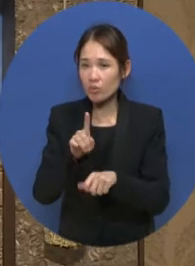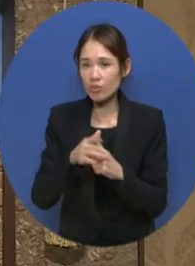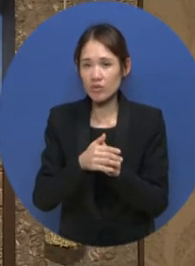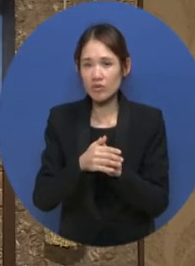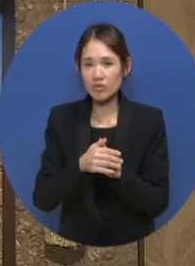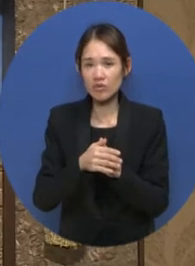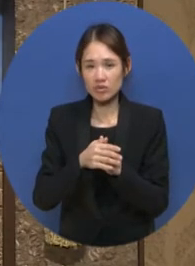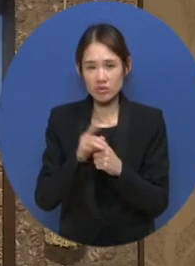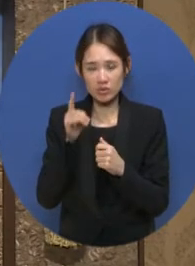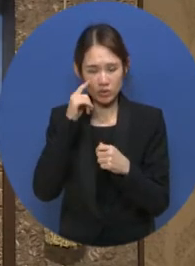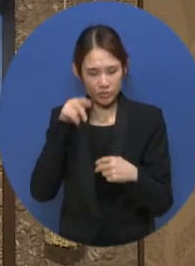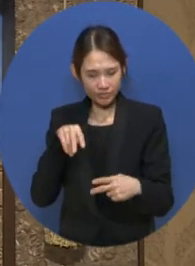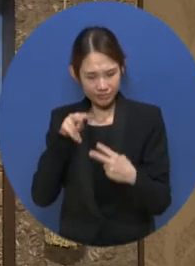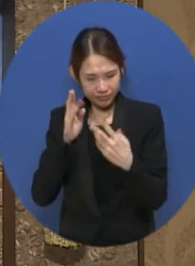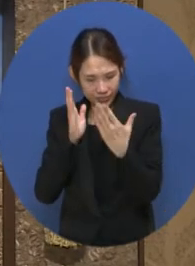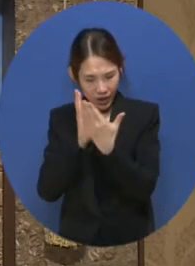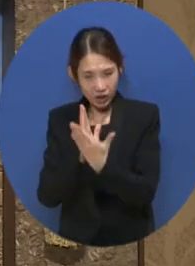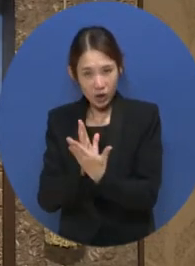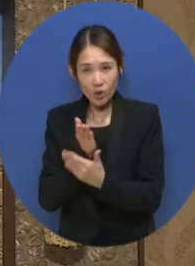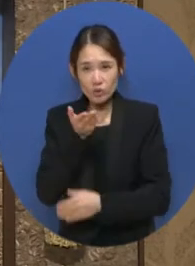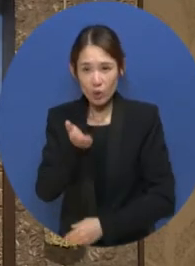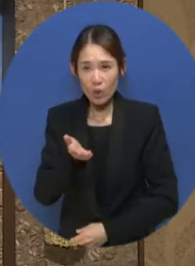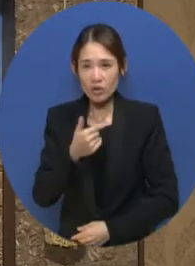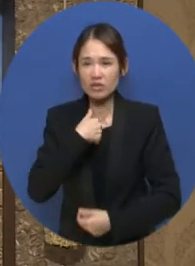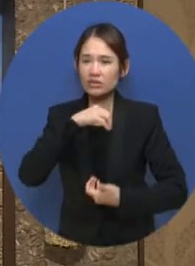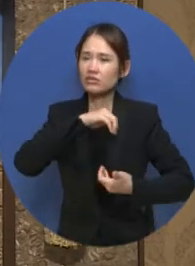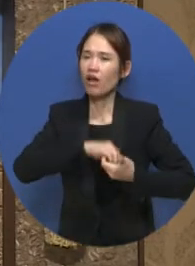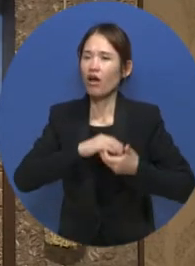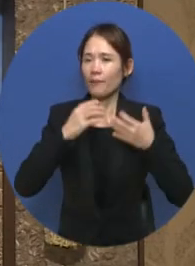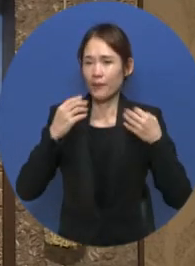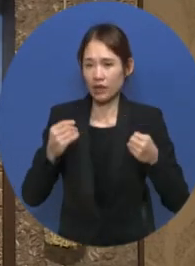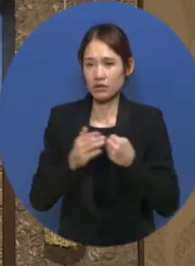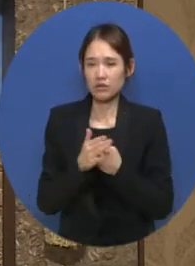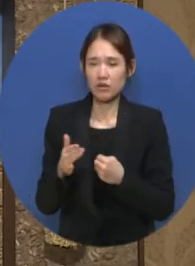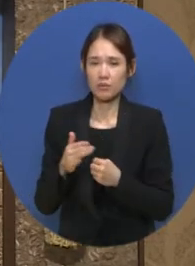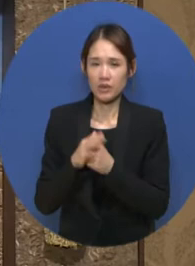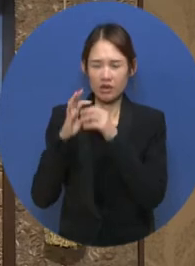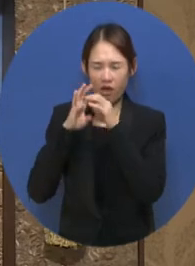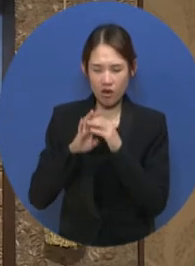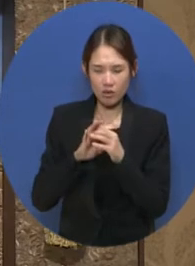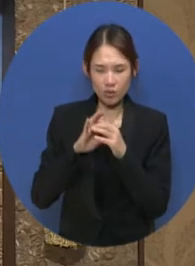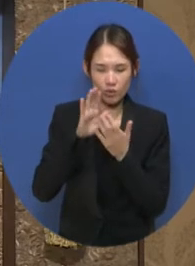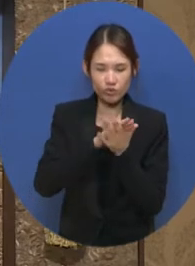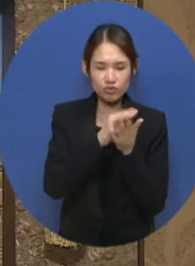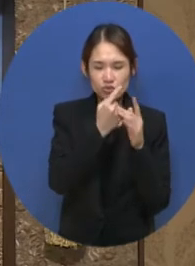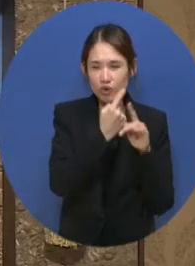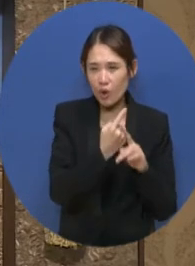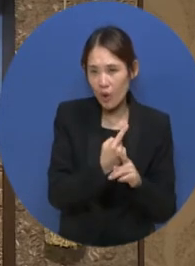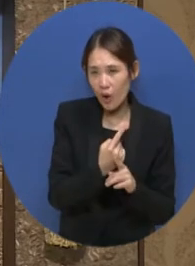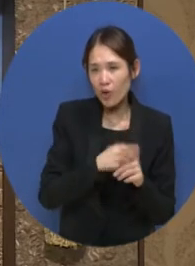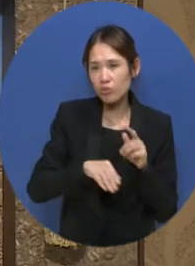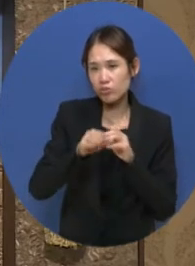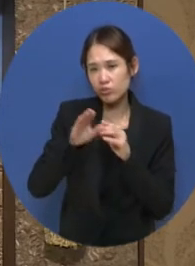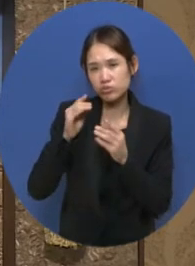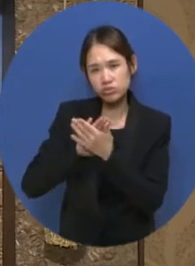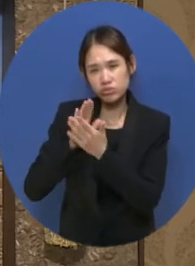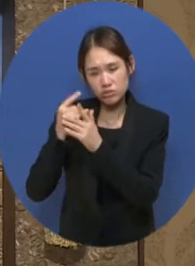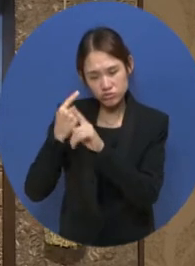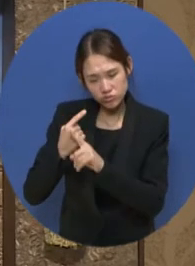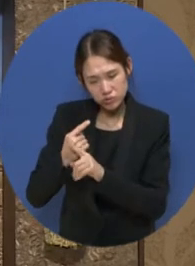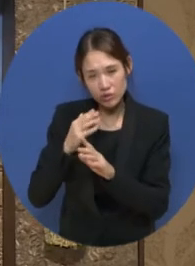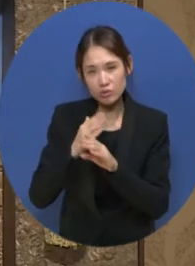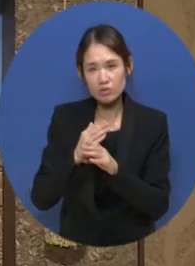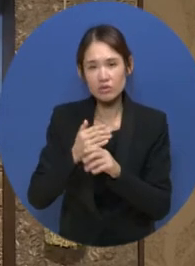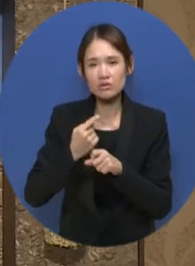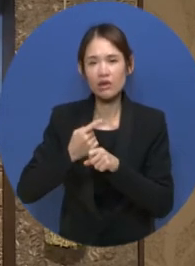높이로 사실 맞춘다 라고 하는게 사실 되게 제안 점 이 말아서 계속적으로 수정 보완을 지금 하고 있고요 그래서 뭐